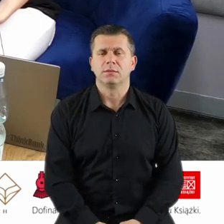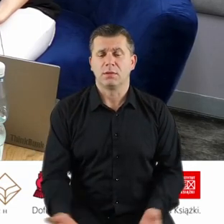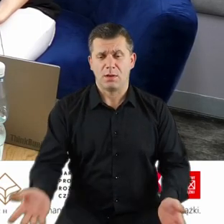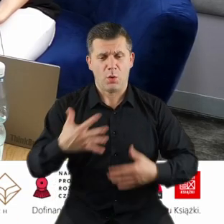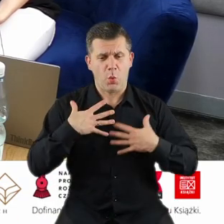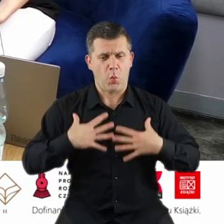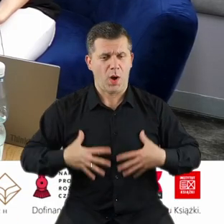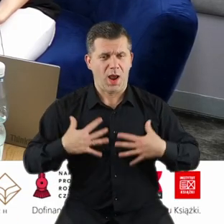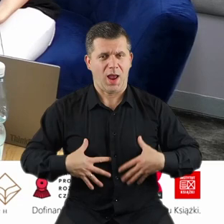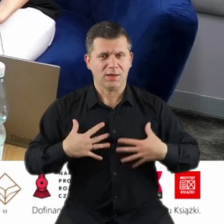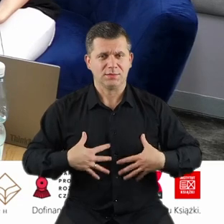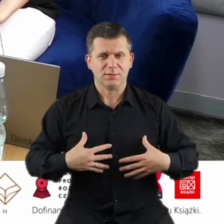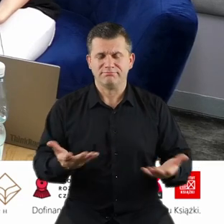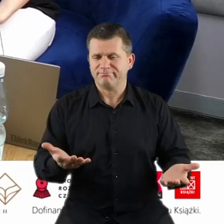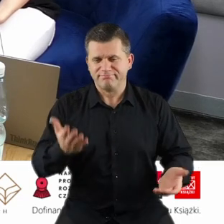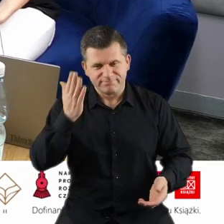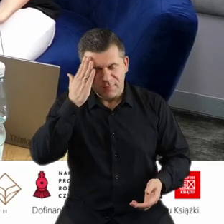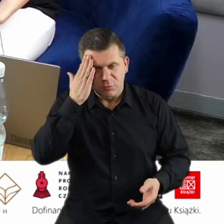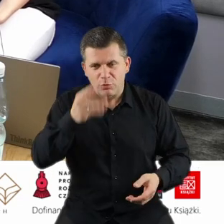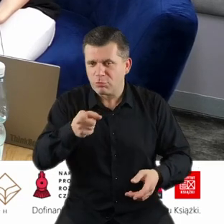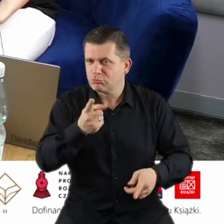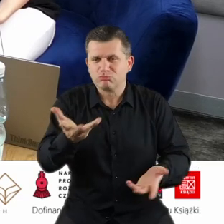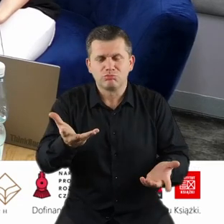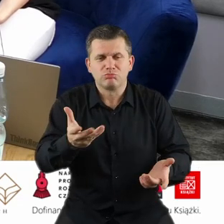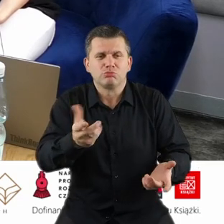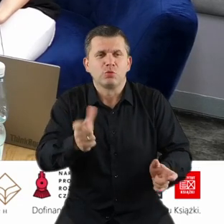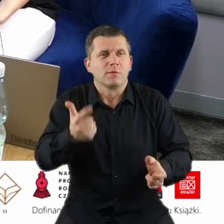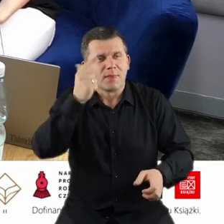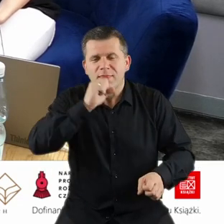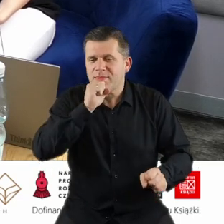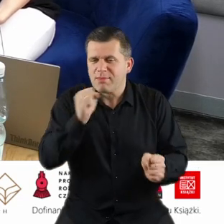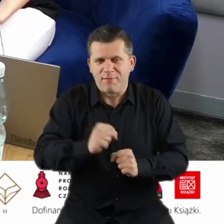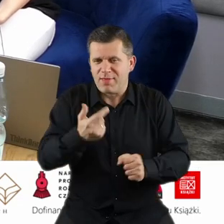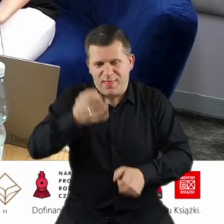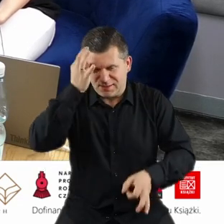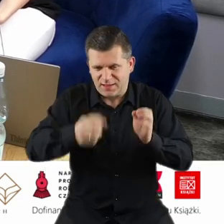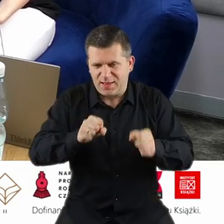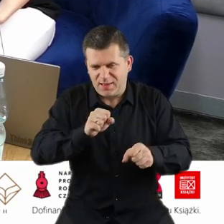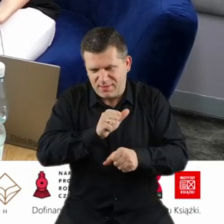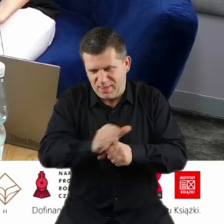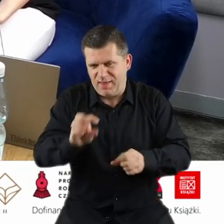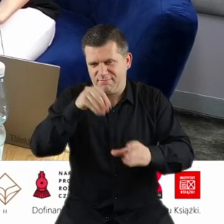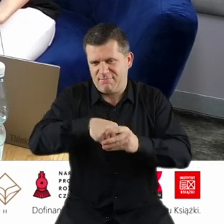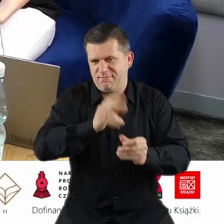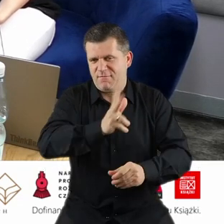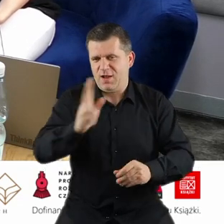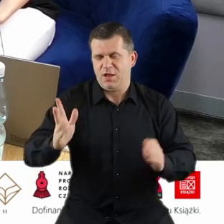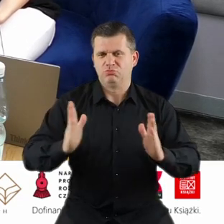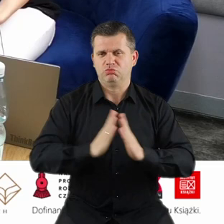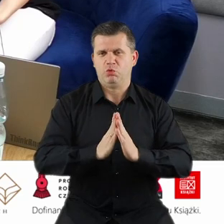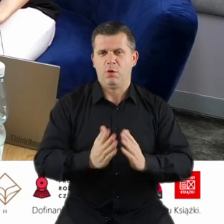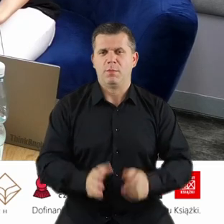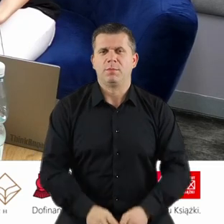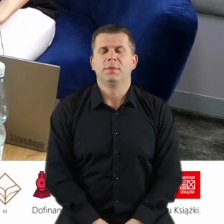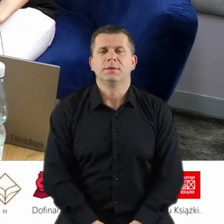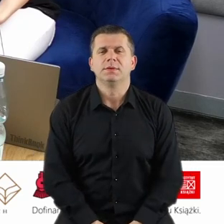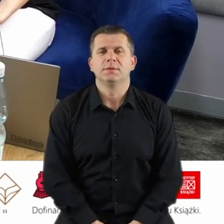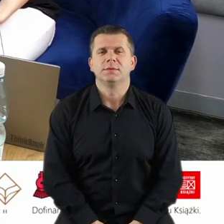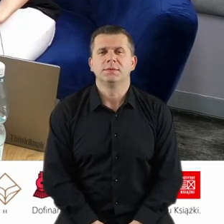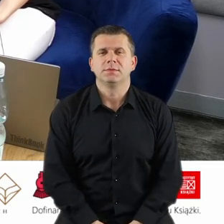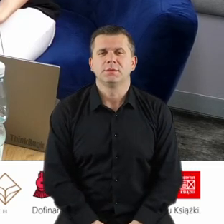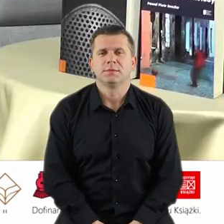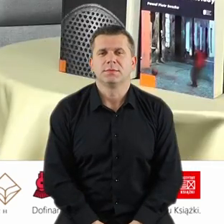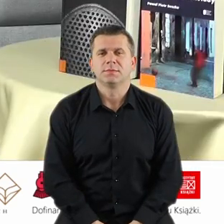no, jakby łazienka jest czymś absolutnie, rzeczą, na którym się nie zastanawiamy, jest w każdym domu i w ogóle nie traktujemy jej w kategorii